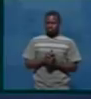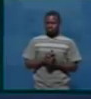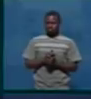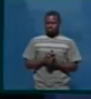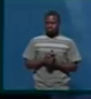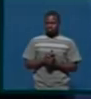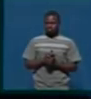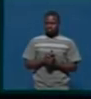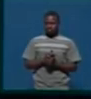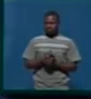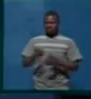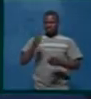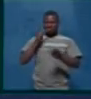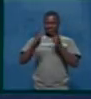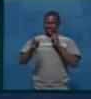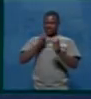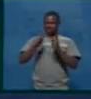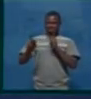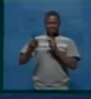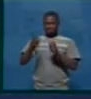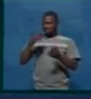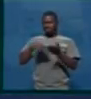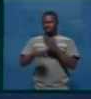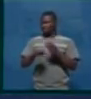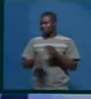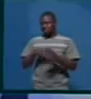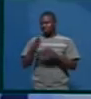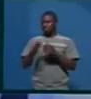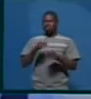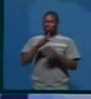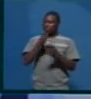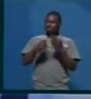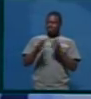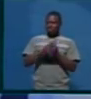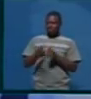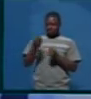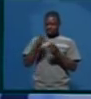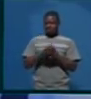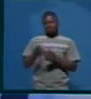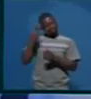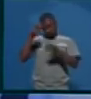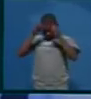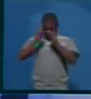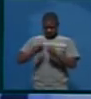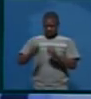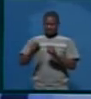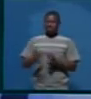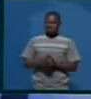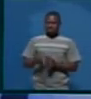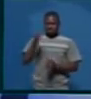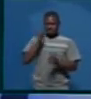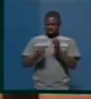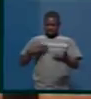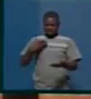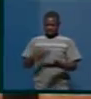Des paroles qui résonnent tout particulièrement dans la bouche de cet ancien syndicaliste reconverti en entrepreneur. Si son arrivée semble susciter un peu d'espoir